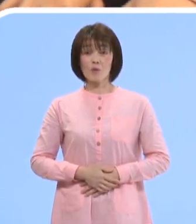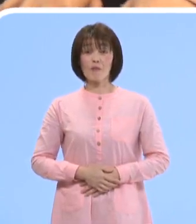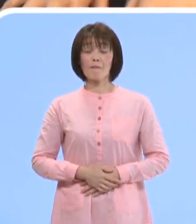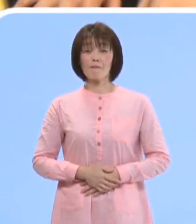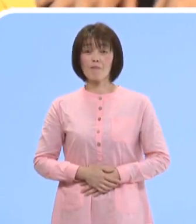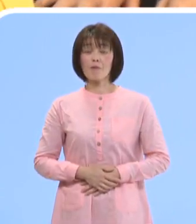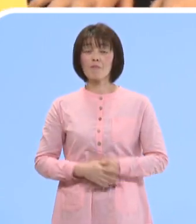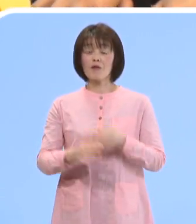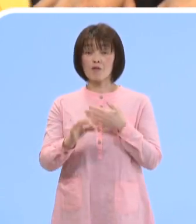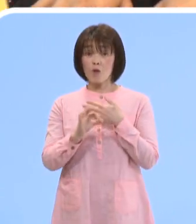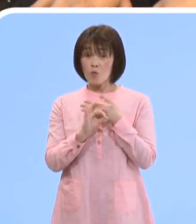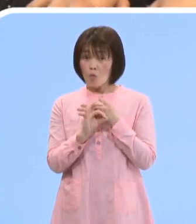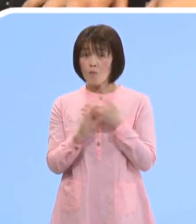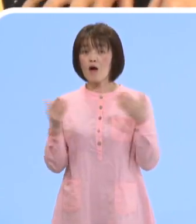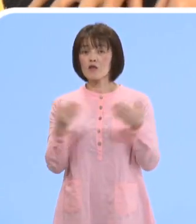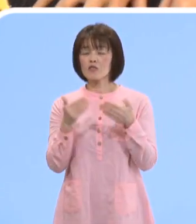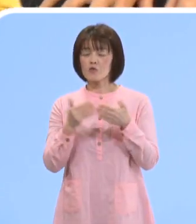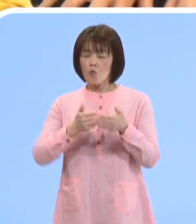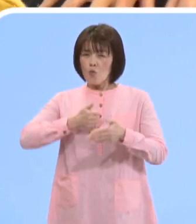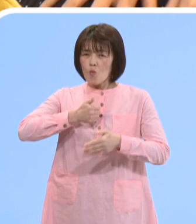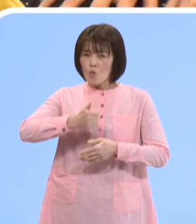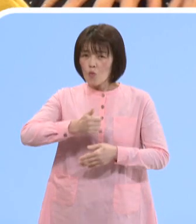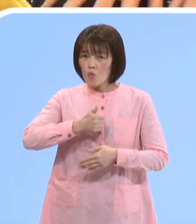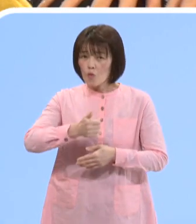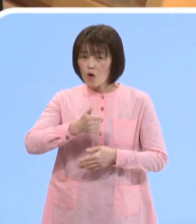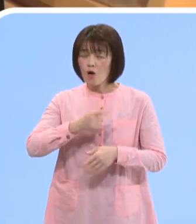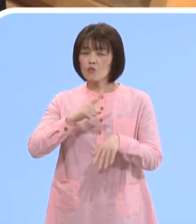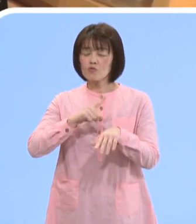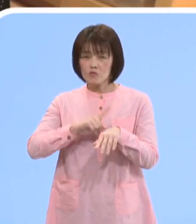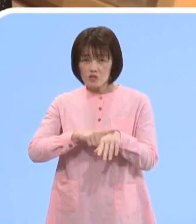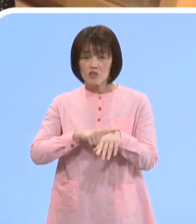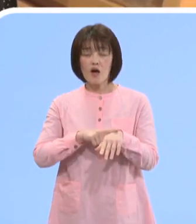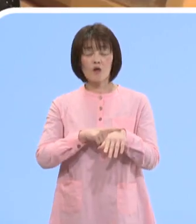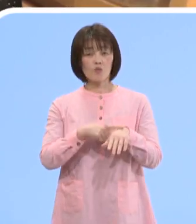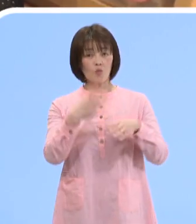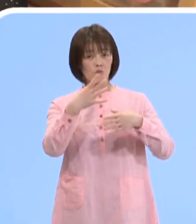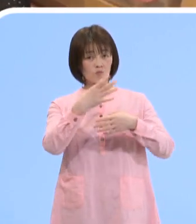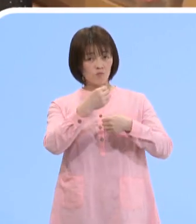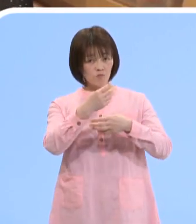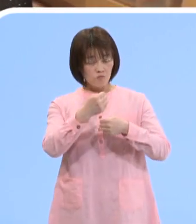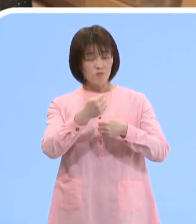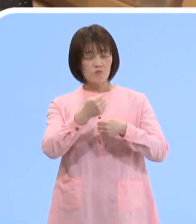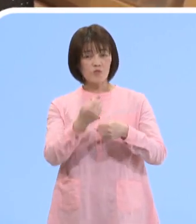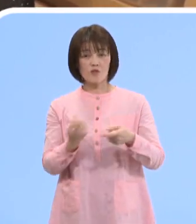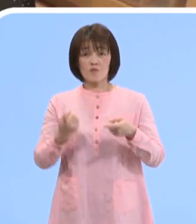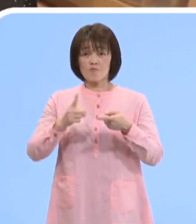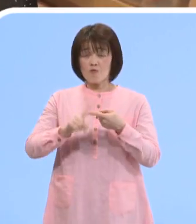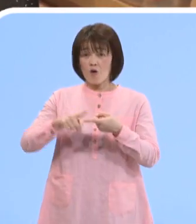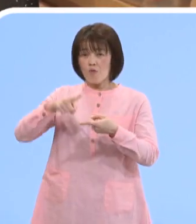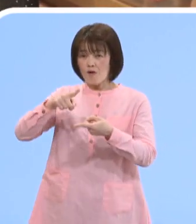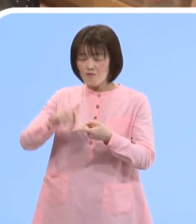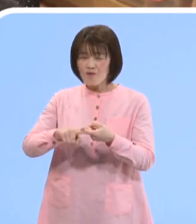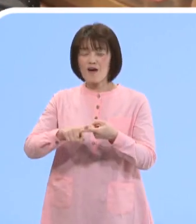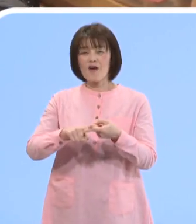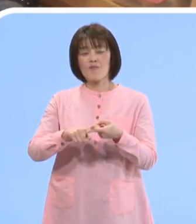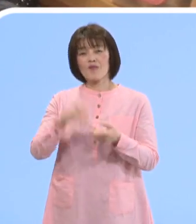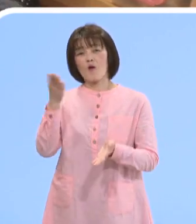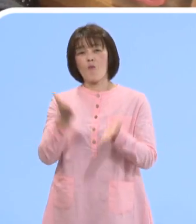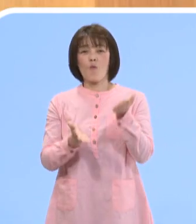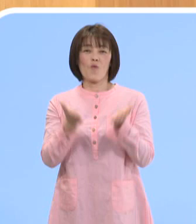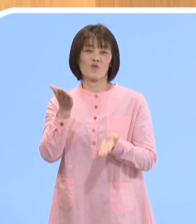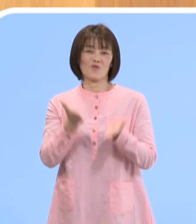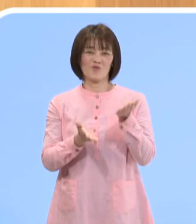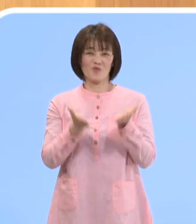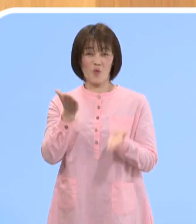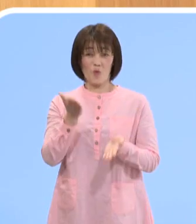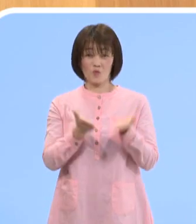例えば出勤する曜日、勤務時間など、従業員の働き方やニーズに対応する柔軟な保育サ